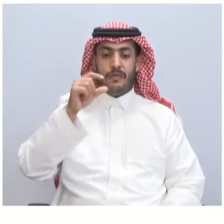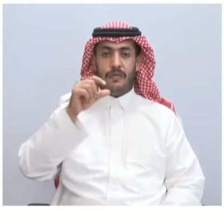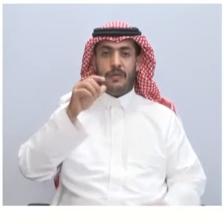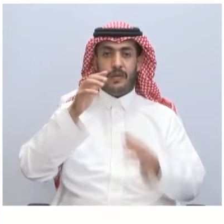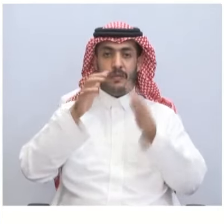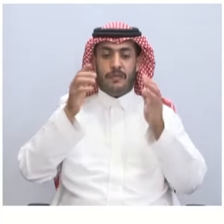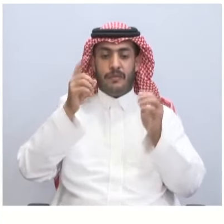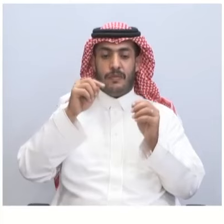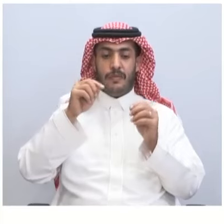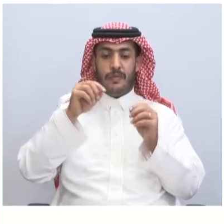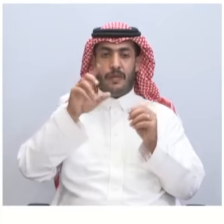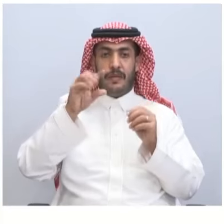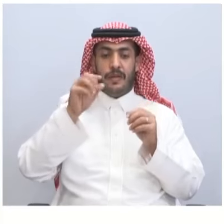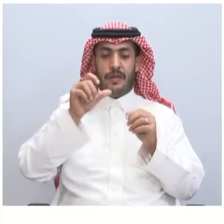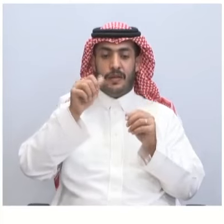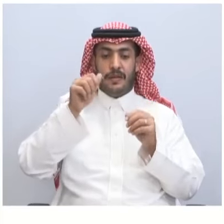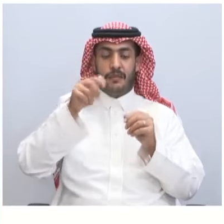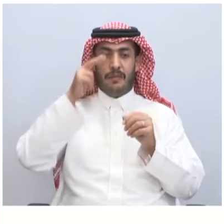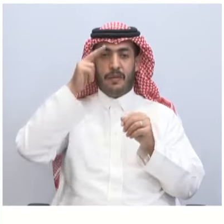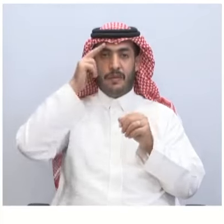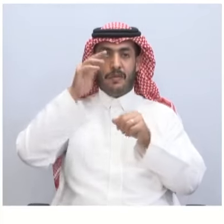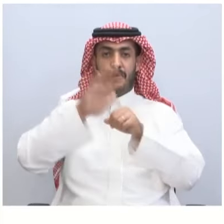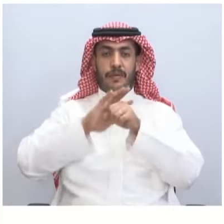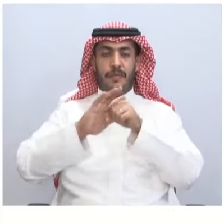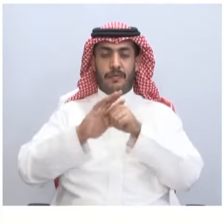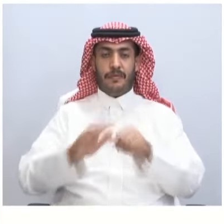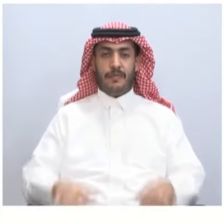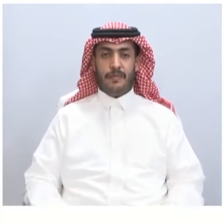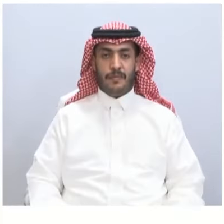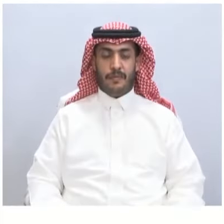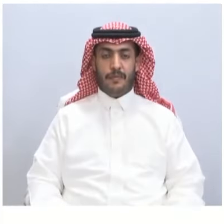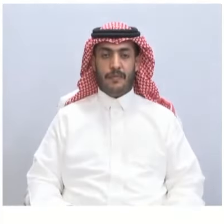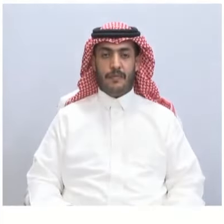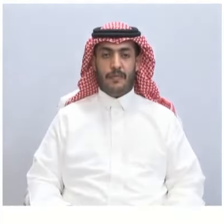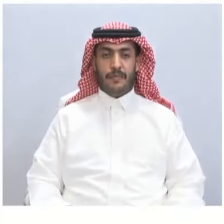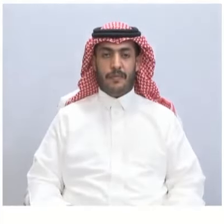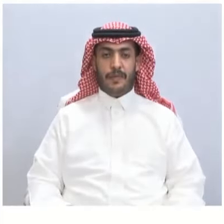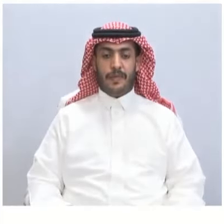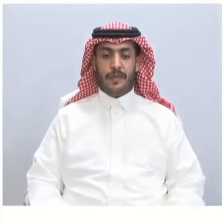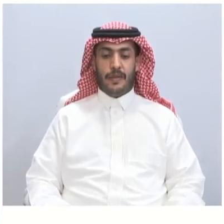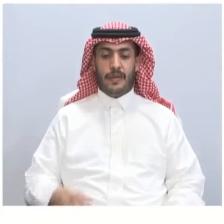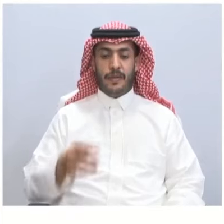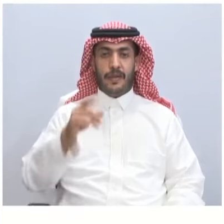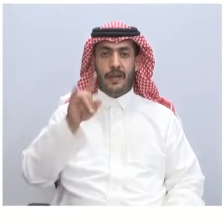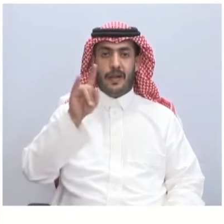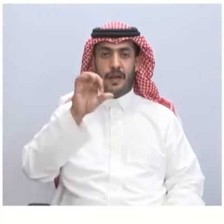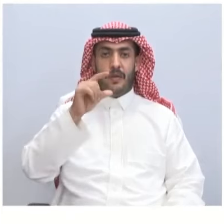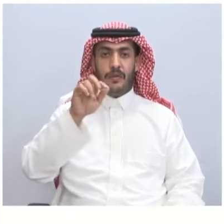ورمال الدهنا في المملكه العربيه السعوديه كذلك